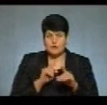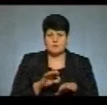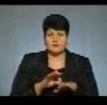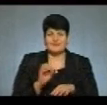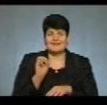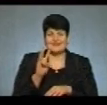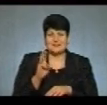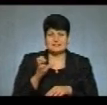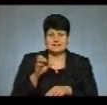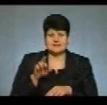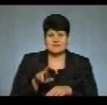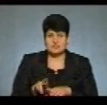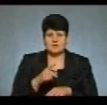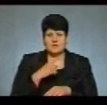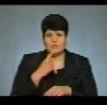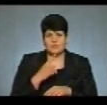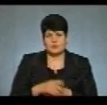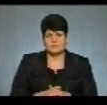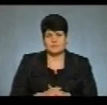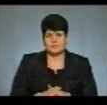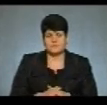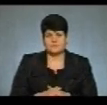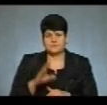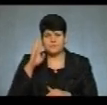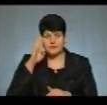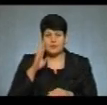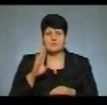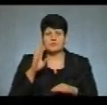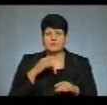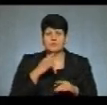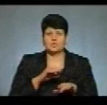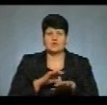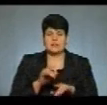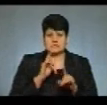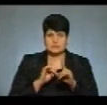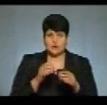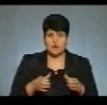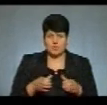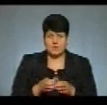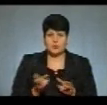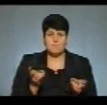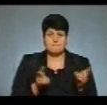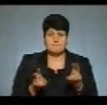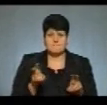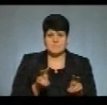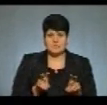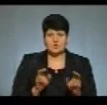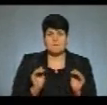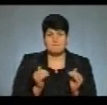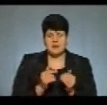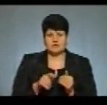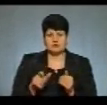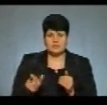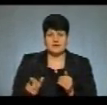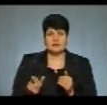провели 13 січня, каже Ігор Золотук. Ми провели збори громади, на яку прийшло звичайно, менше людей, ніж